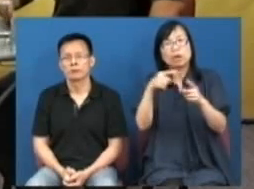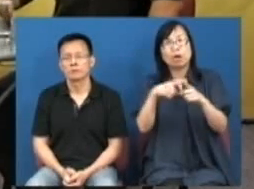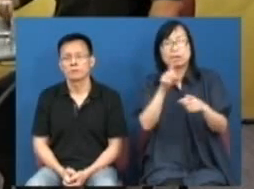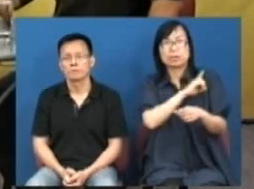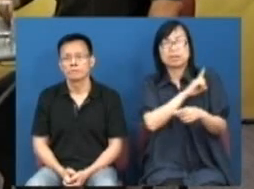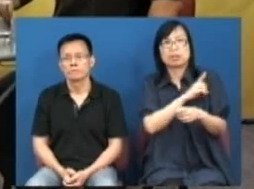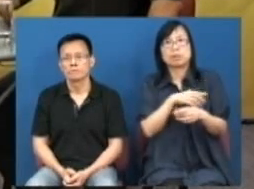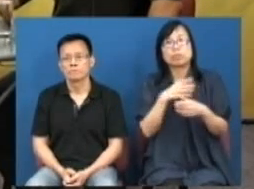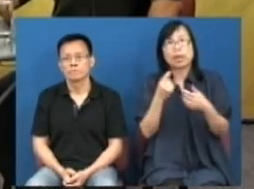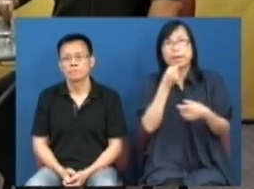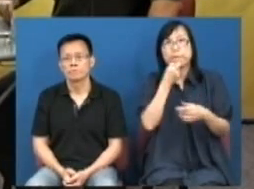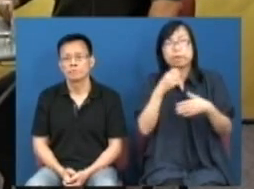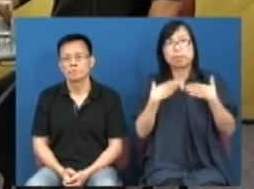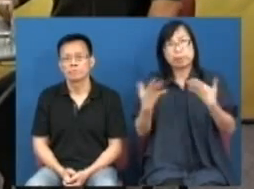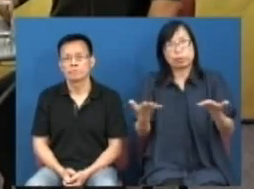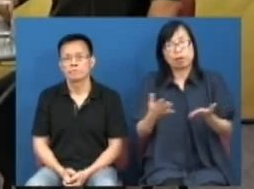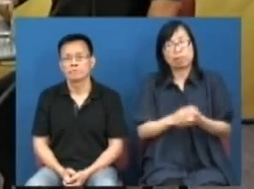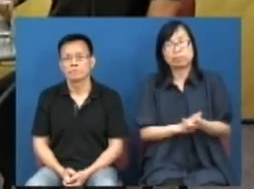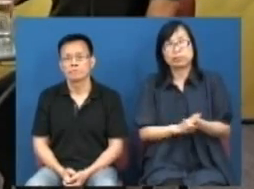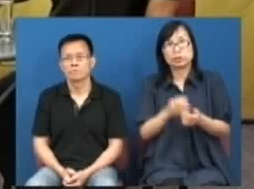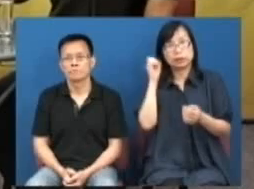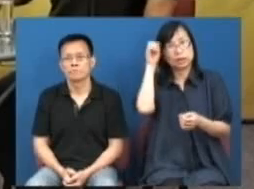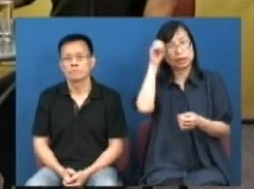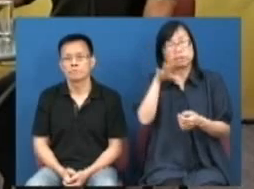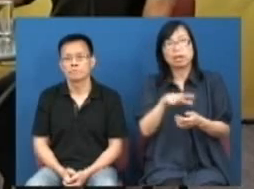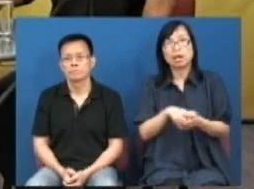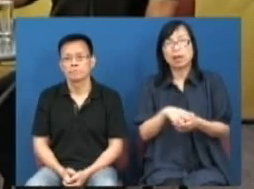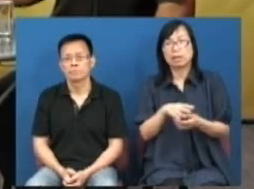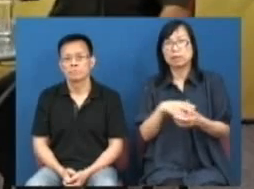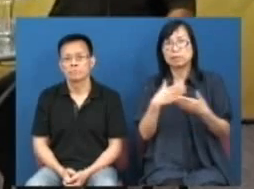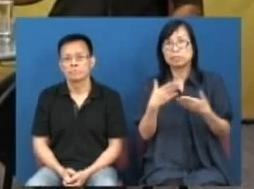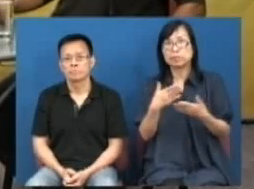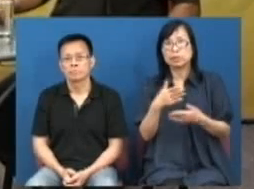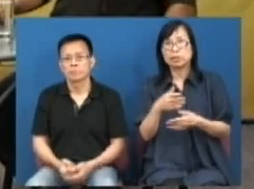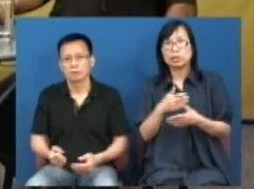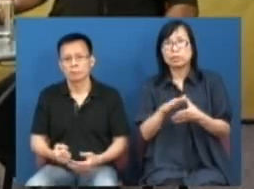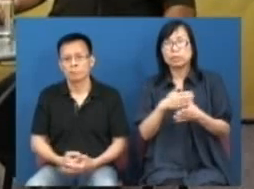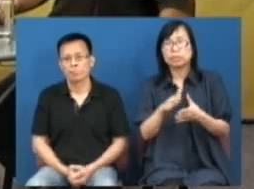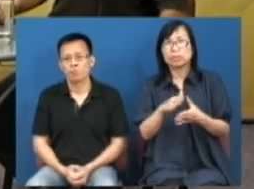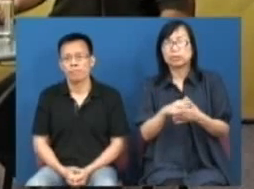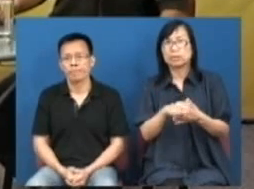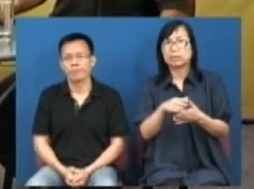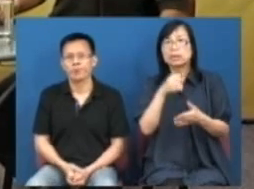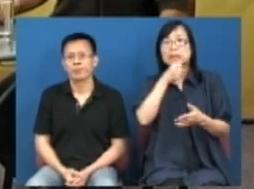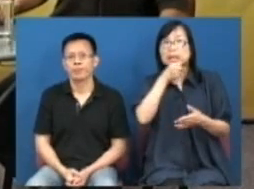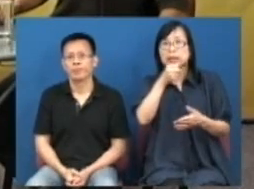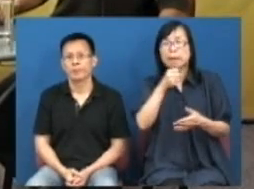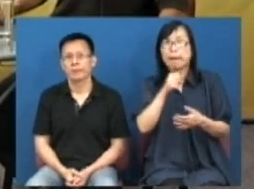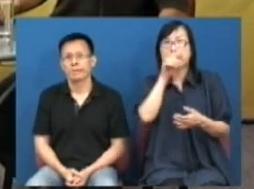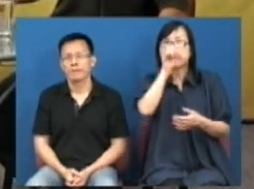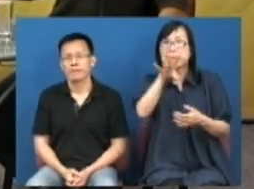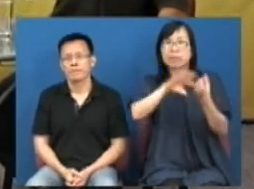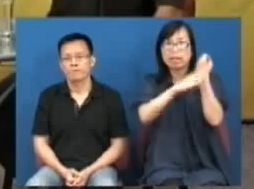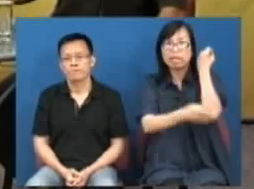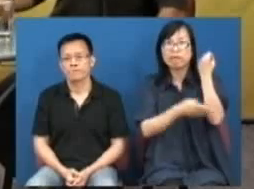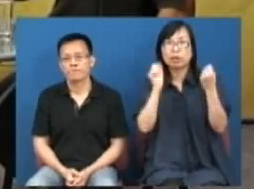嘅意見得唔得先？咁但係咧，理論上咧，所以依個意思咪就係嗰日即係記者問嗰個馮華法官咯。